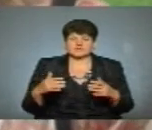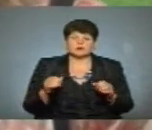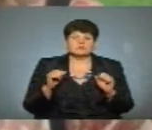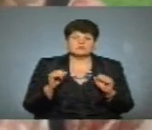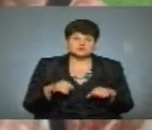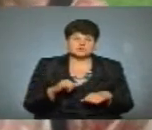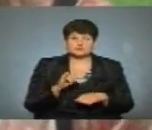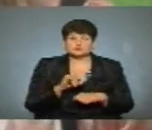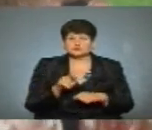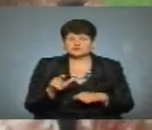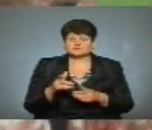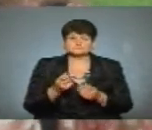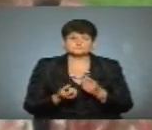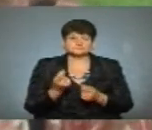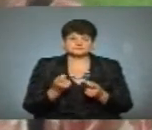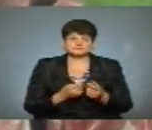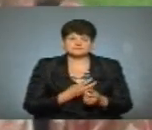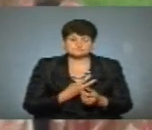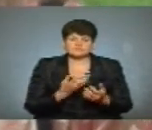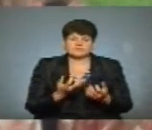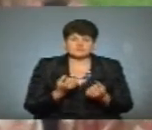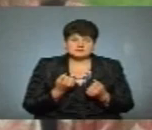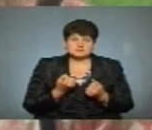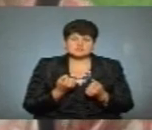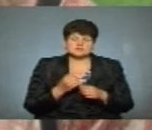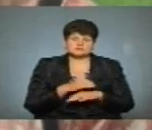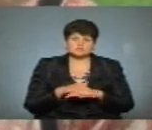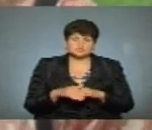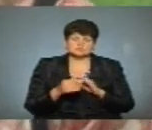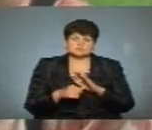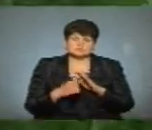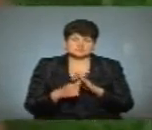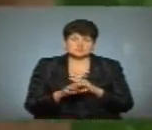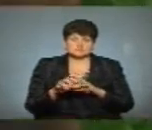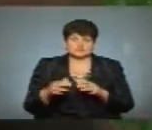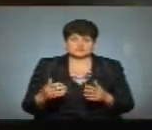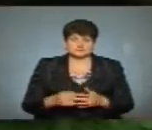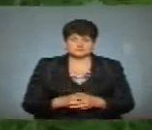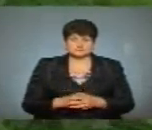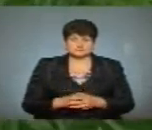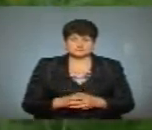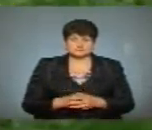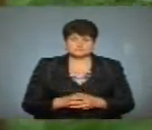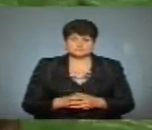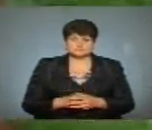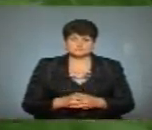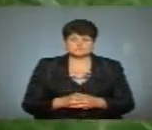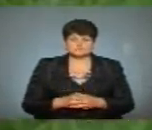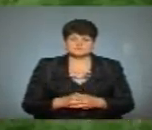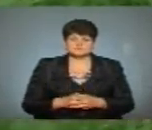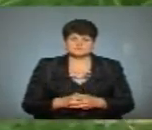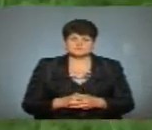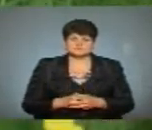Можливо, в людей з'явиться бажання брати тварин безпритульних з вулиці. Їх у нас багато. Марія Котенко, Оксана Галіяш. Новини